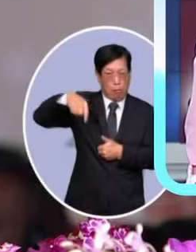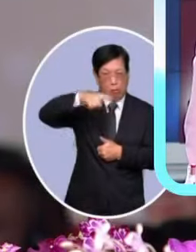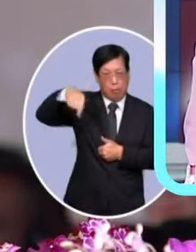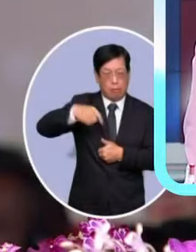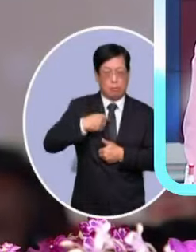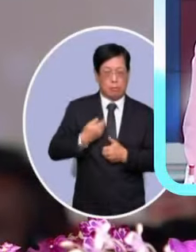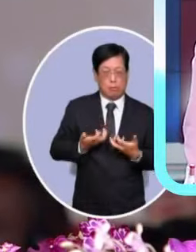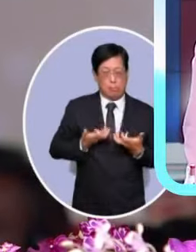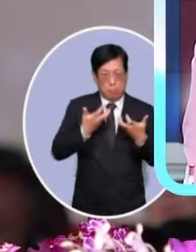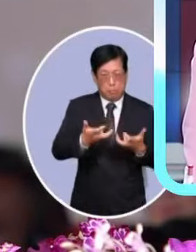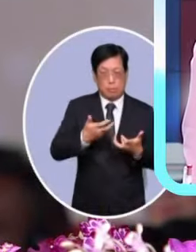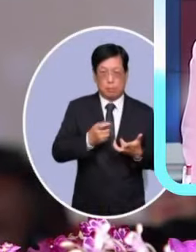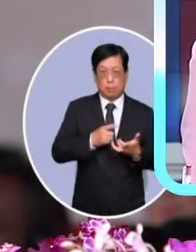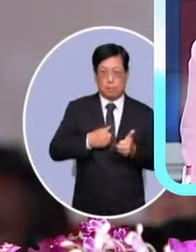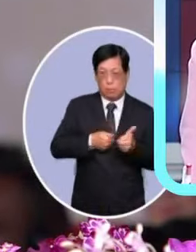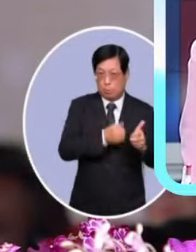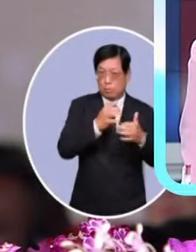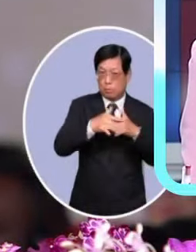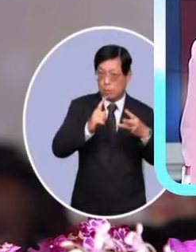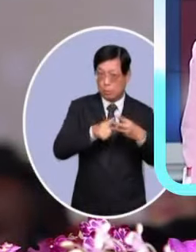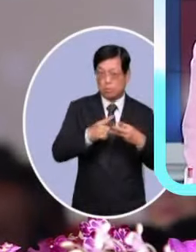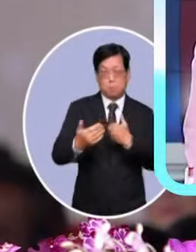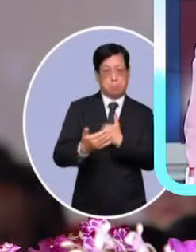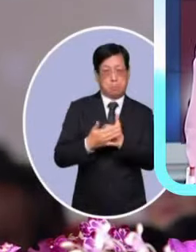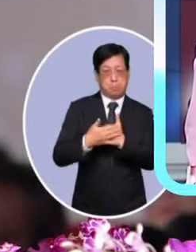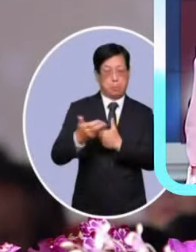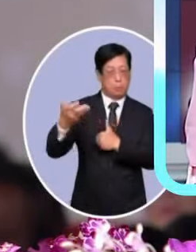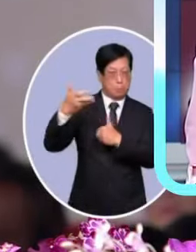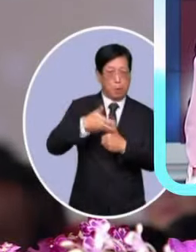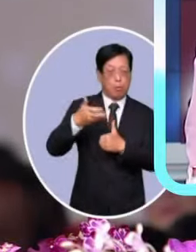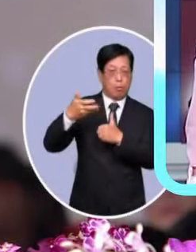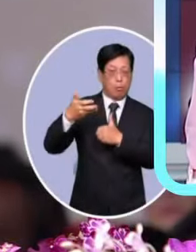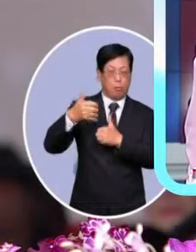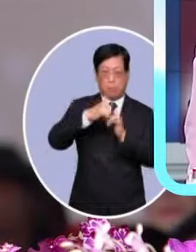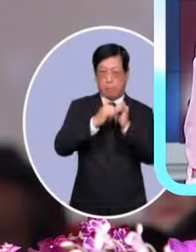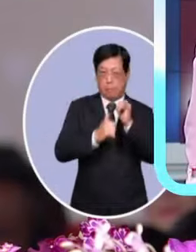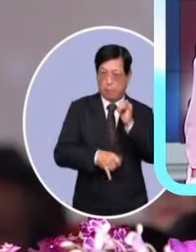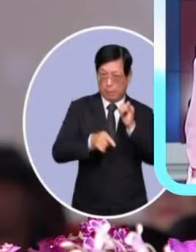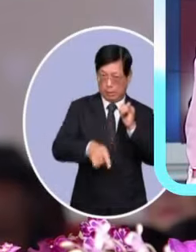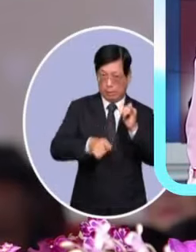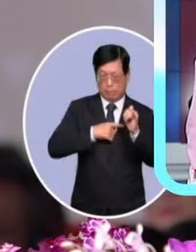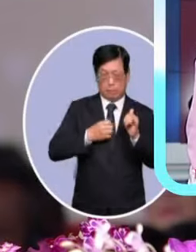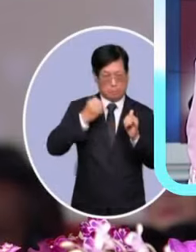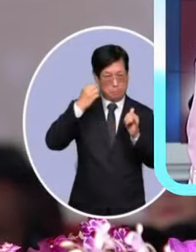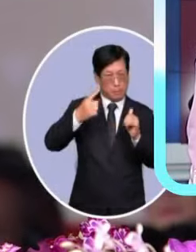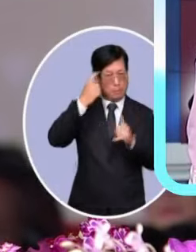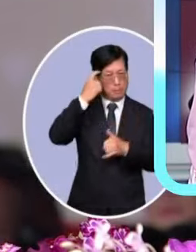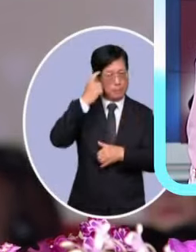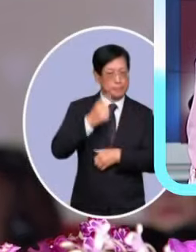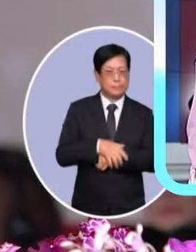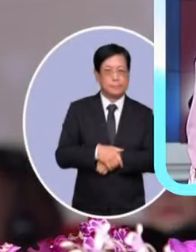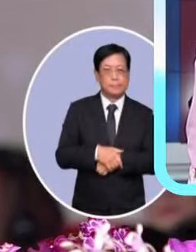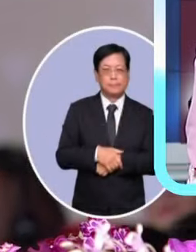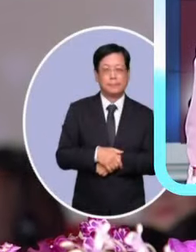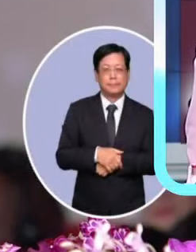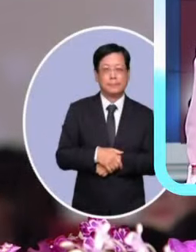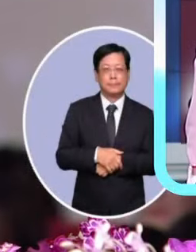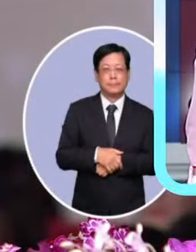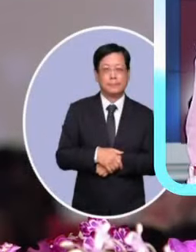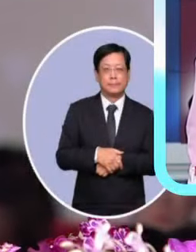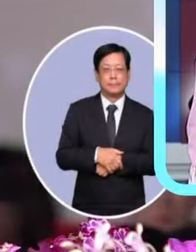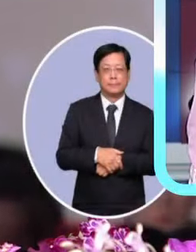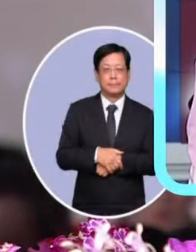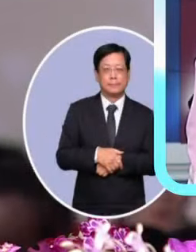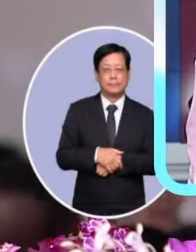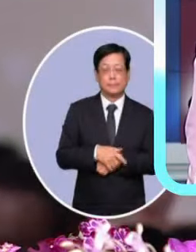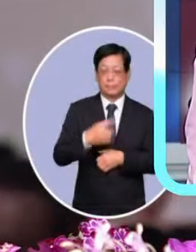我们不分党派啊，朝野和谐啦，你讲这个叫屁话嘛？那请你那个宣传费不要变那么大，好